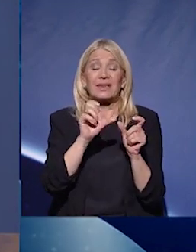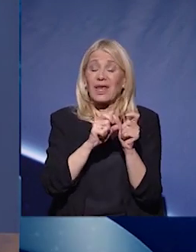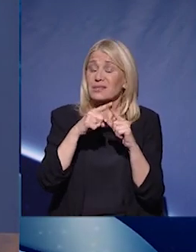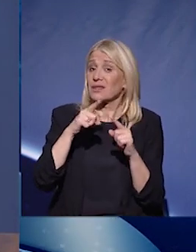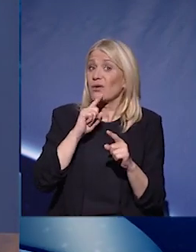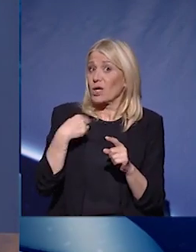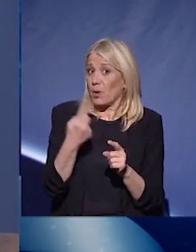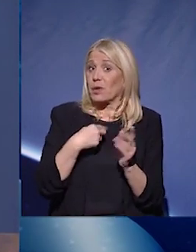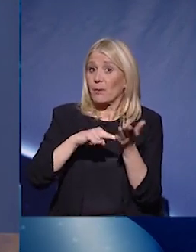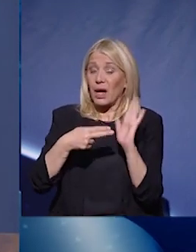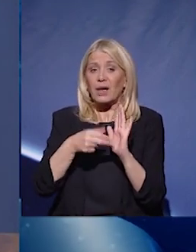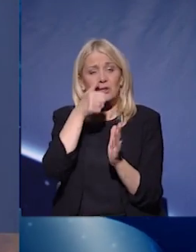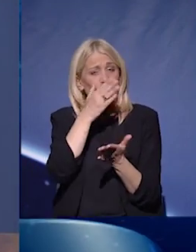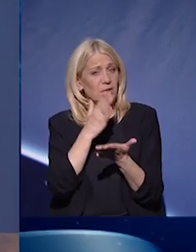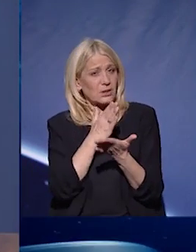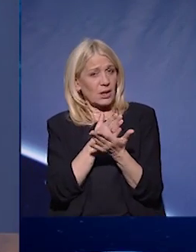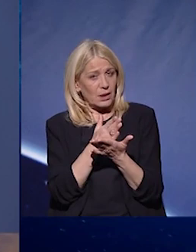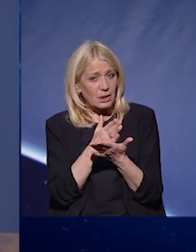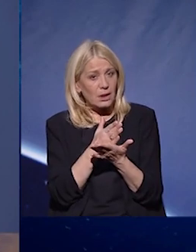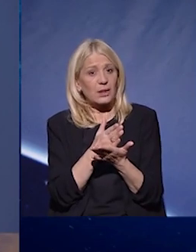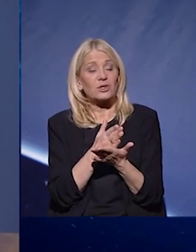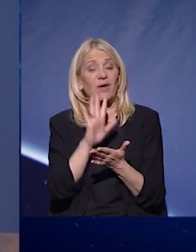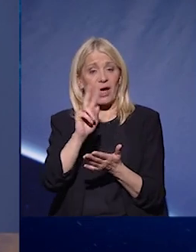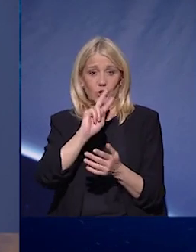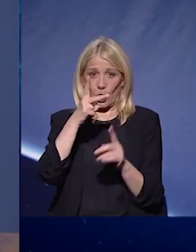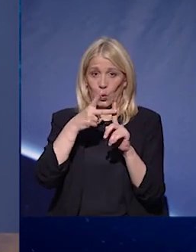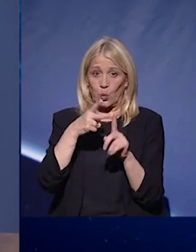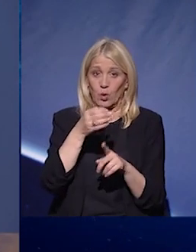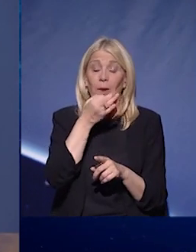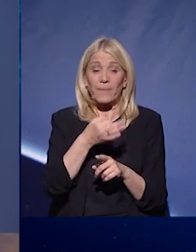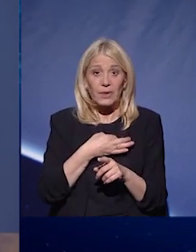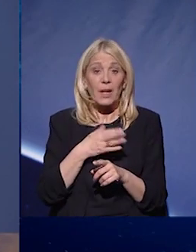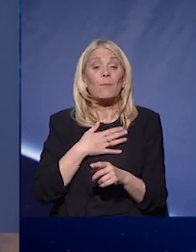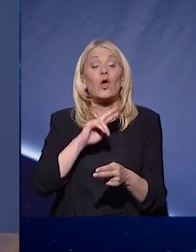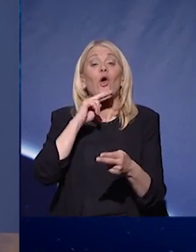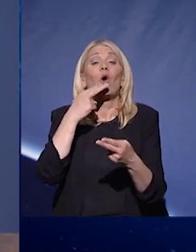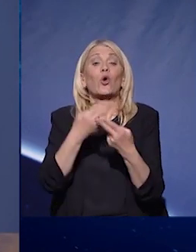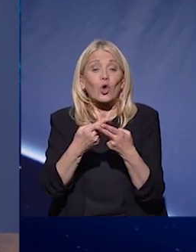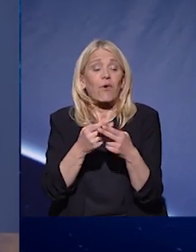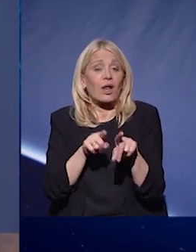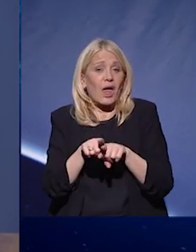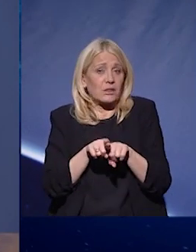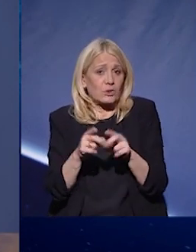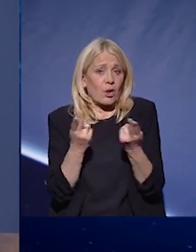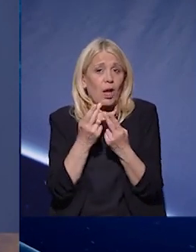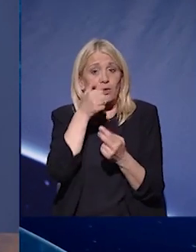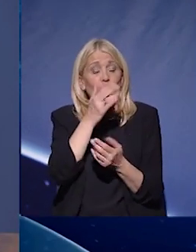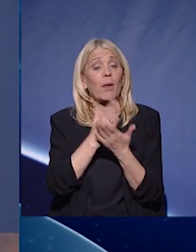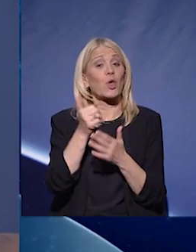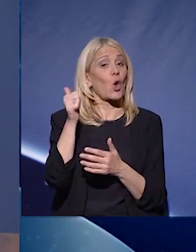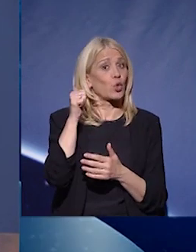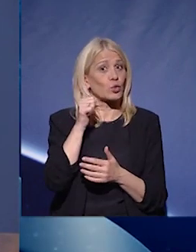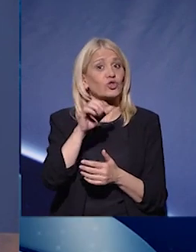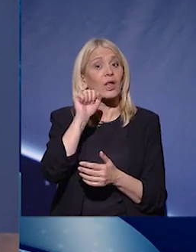planirali. Što se tiče vašeg drugog pitanja, moj odgovor je praktično isti kao što je bio juče,